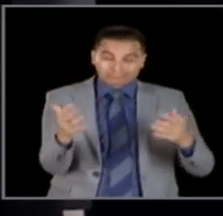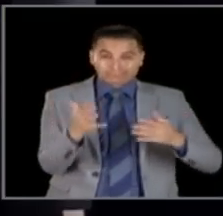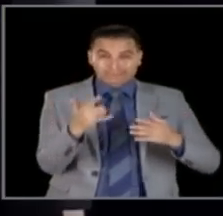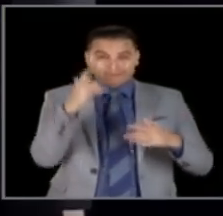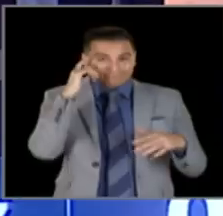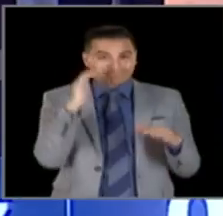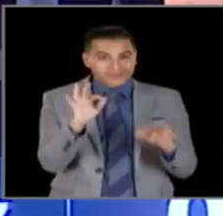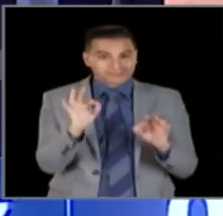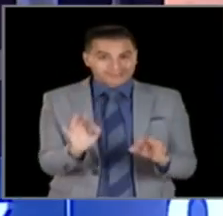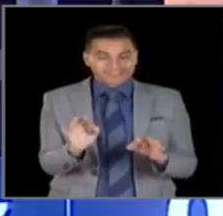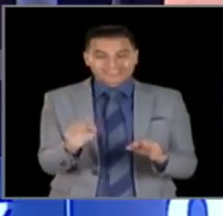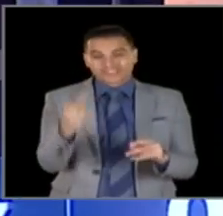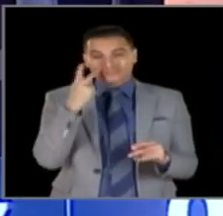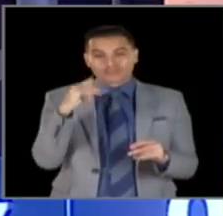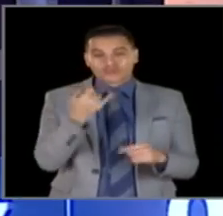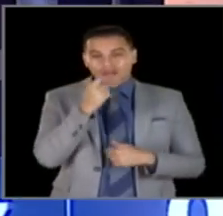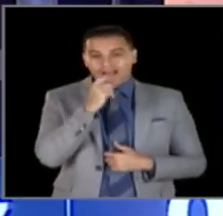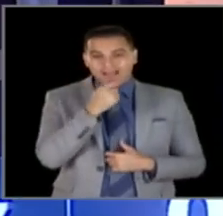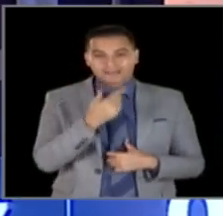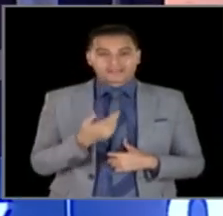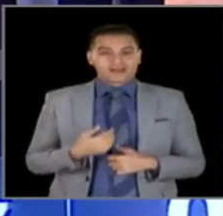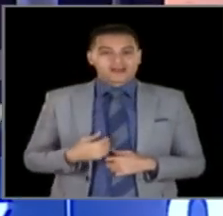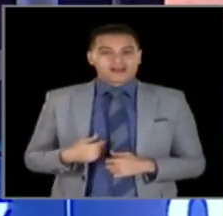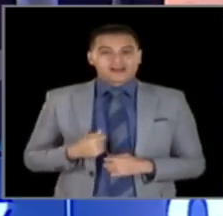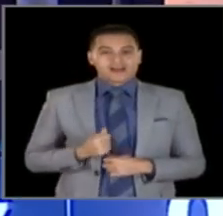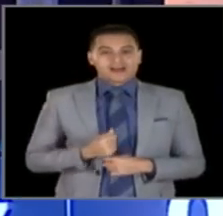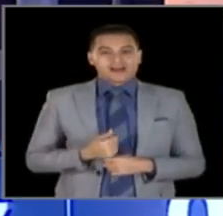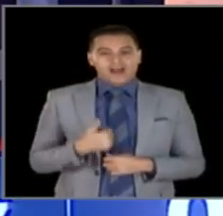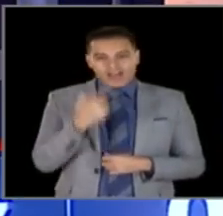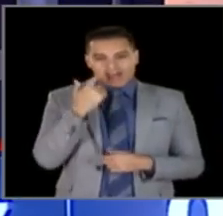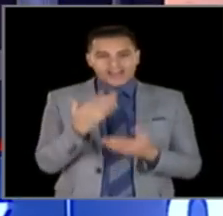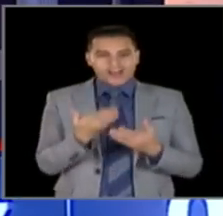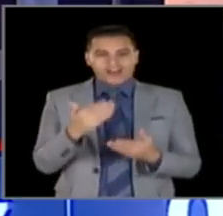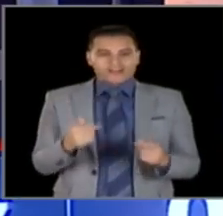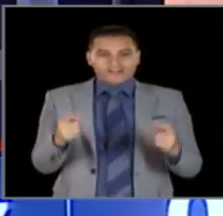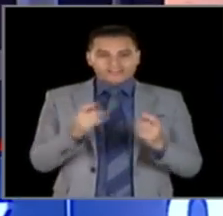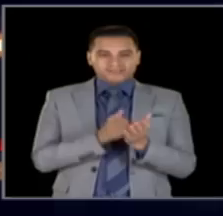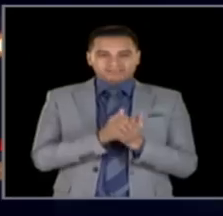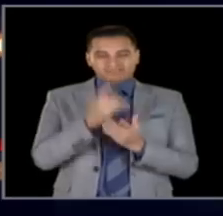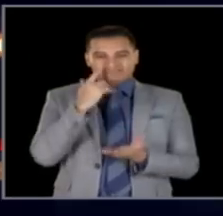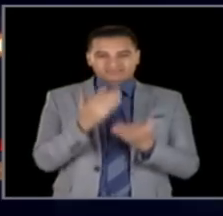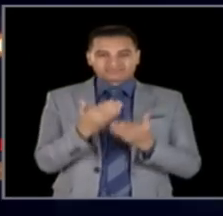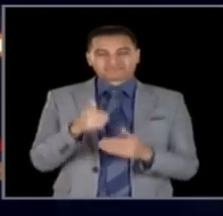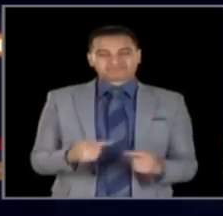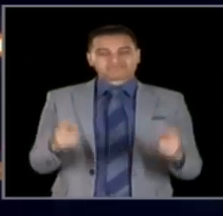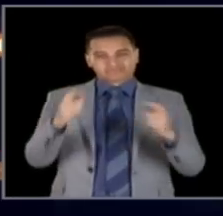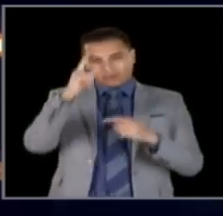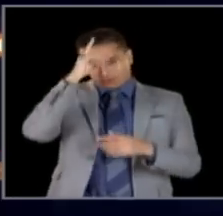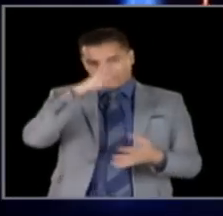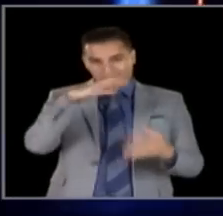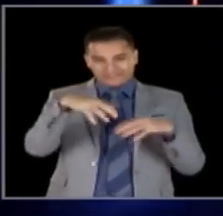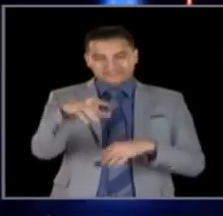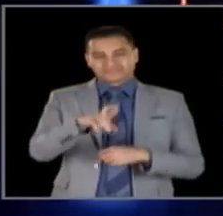مفتري. طب الجوكر امتى؟ لسه شويه. حسب حسب سيد المباراه كده يعني. جغرافيا.